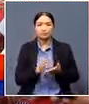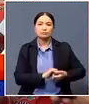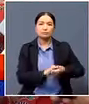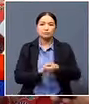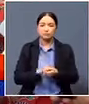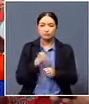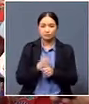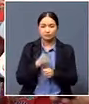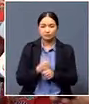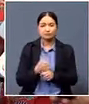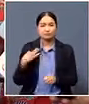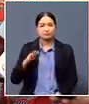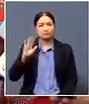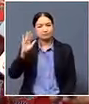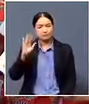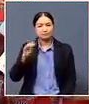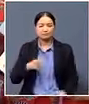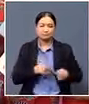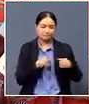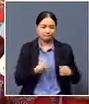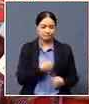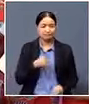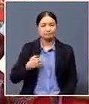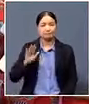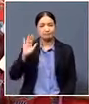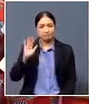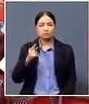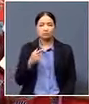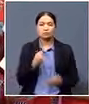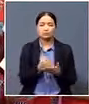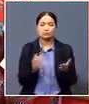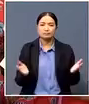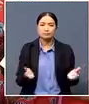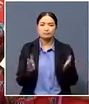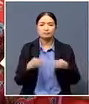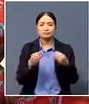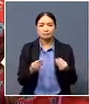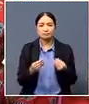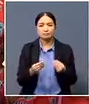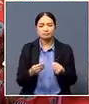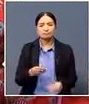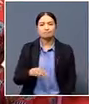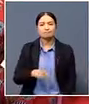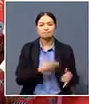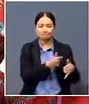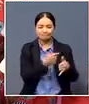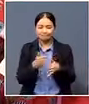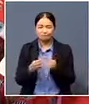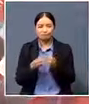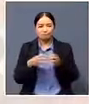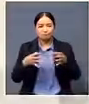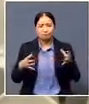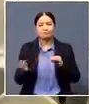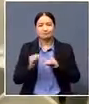มทำงานอาสาสมัครนะคะด้วยจิตอาสานะคะเพื่อส่งเสริมนะคะให้มีกองทัพคนดีเพิ่มมากขึ้นเ